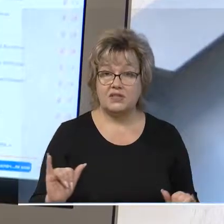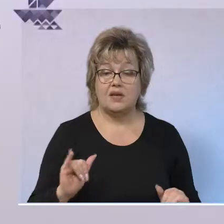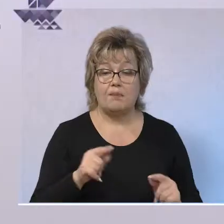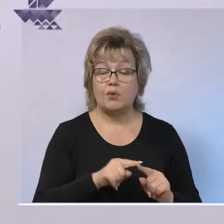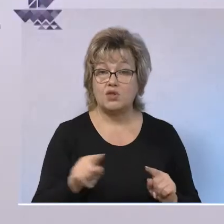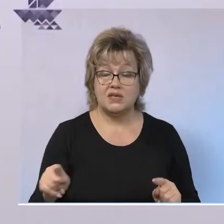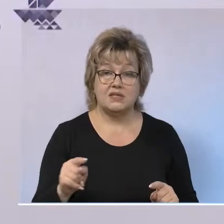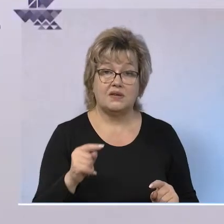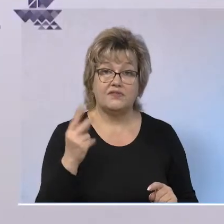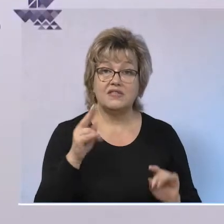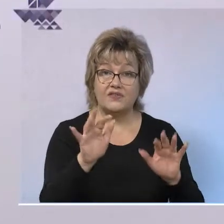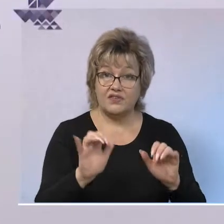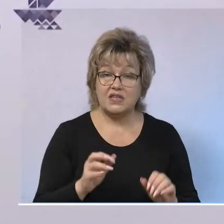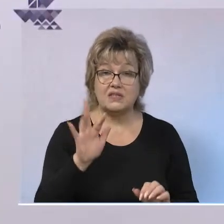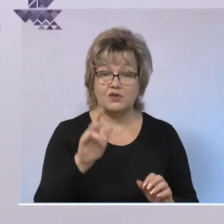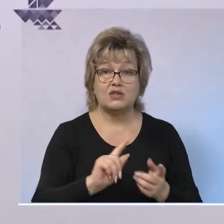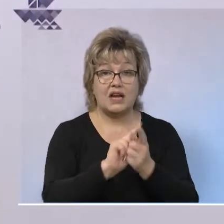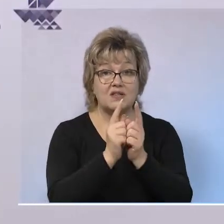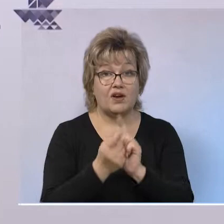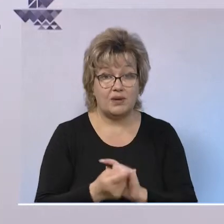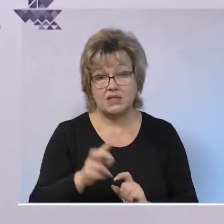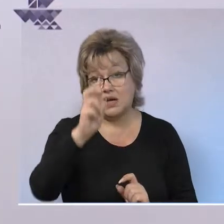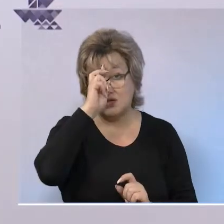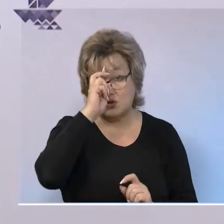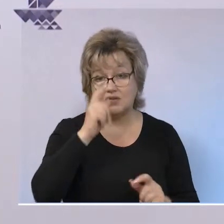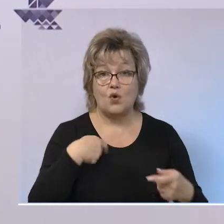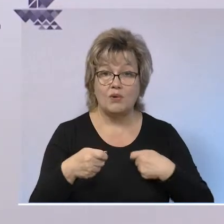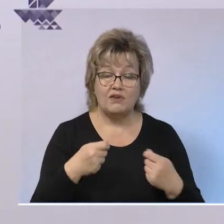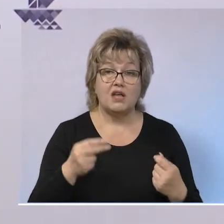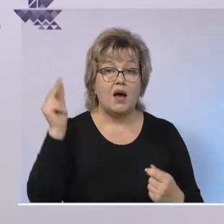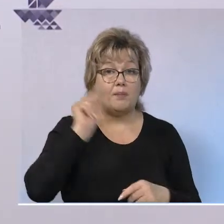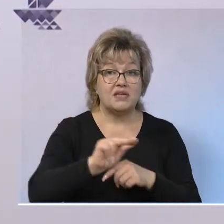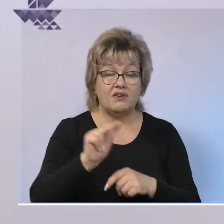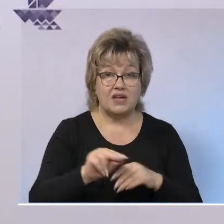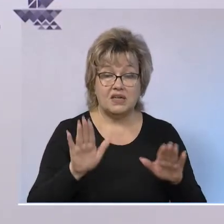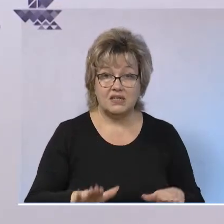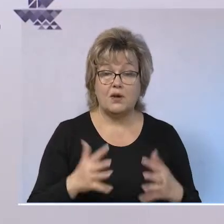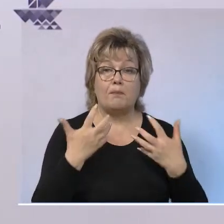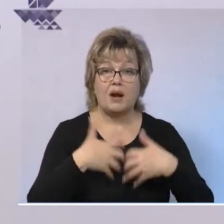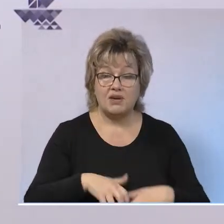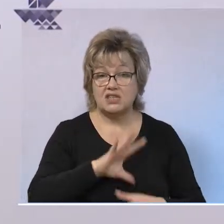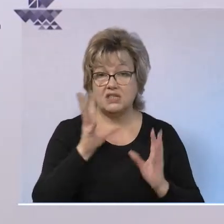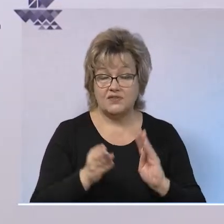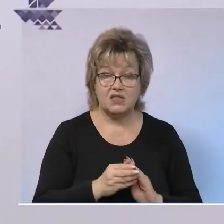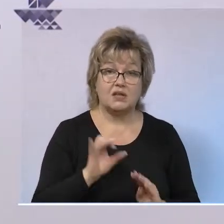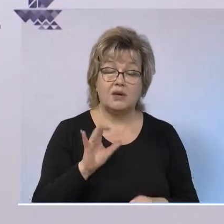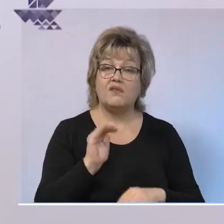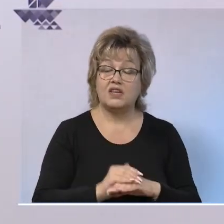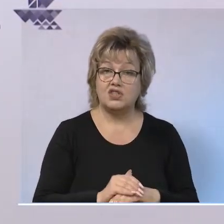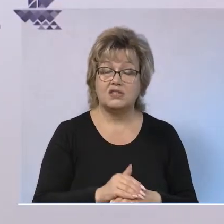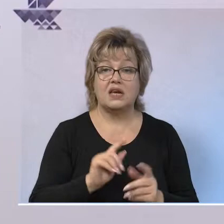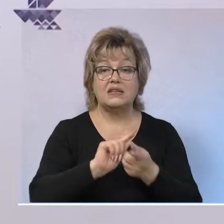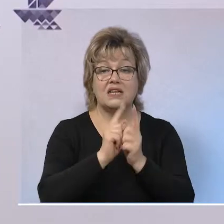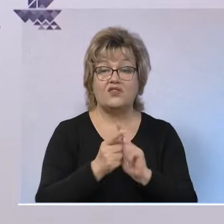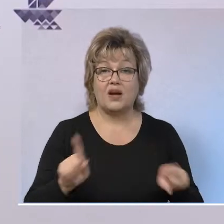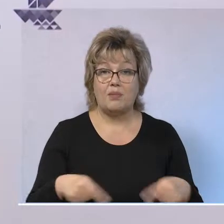процессов цифровизации и, в частности, цифровой трансформации государственного управления, образовательной сферы, промышленности в целом и